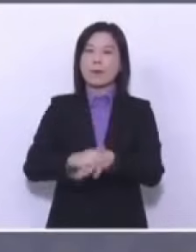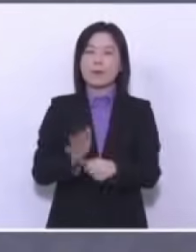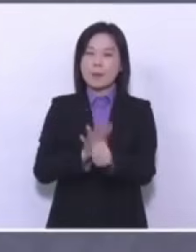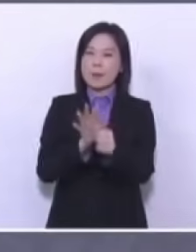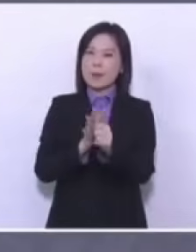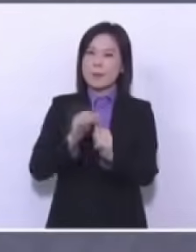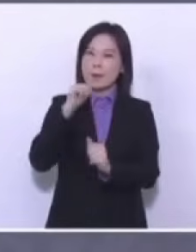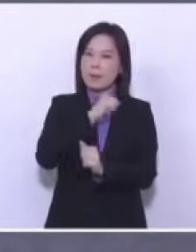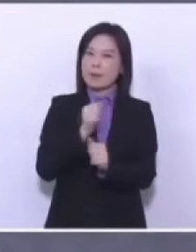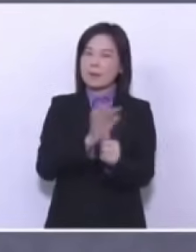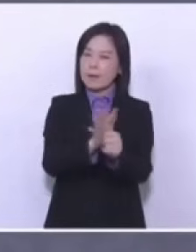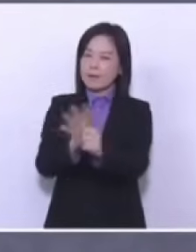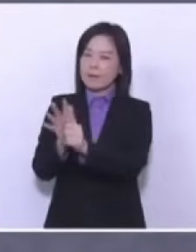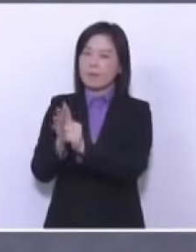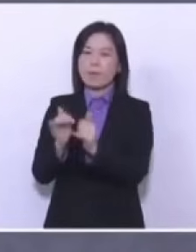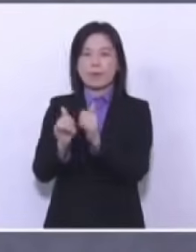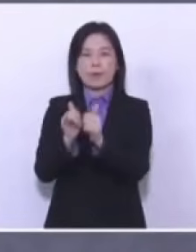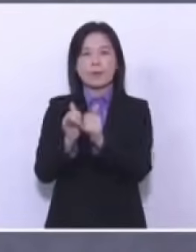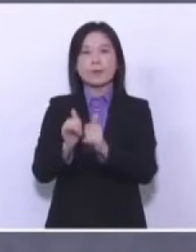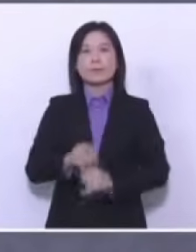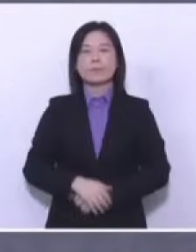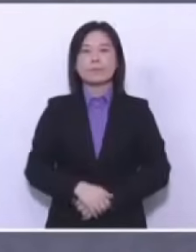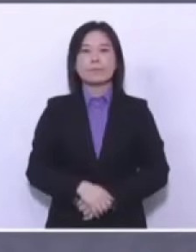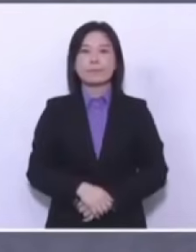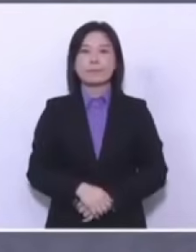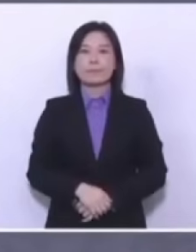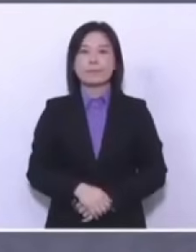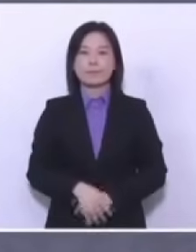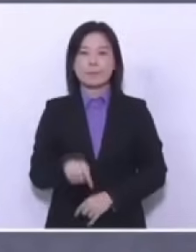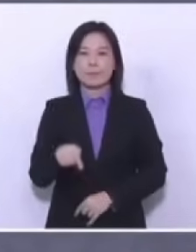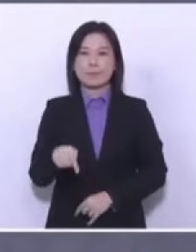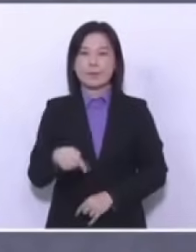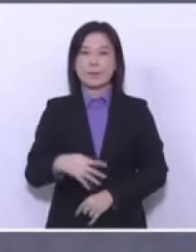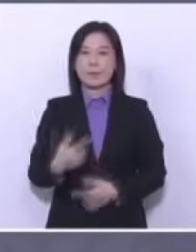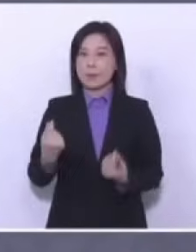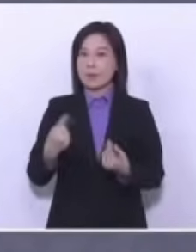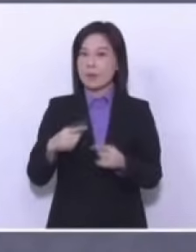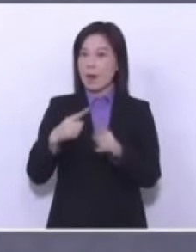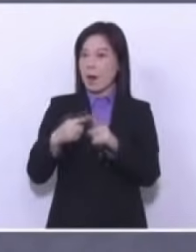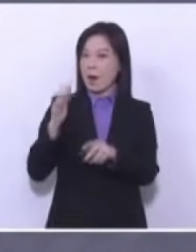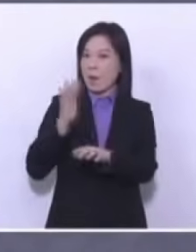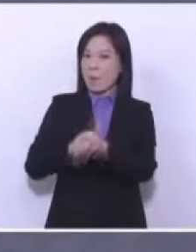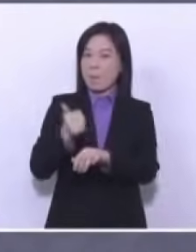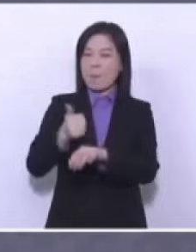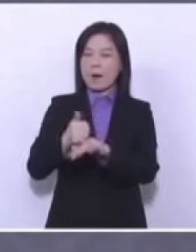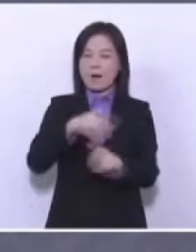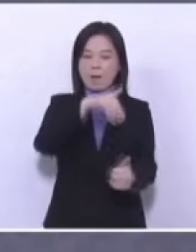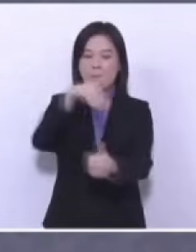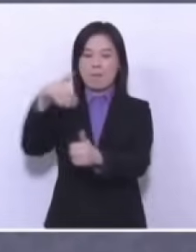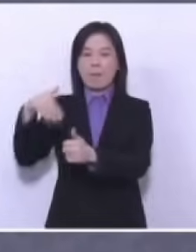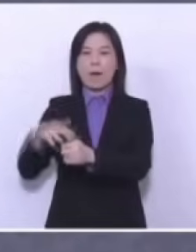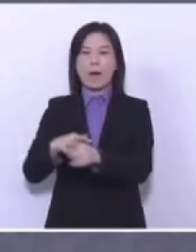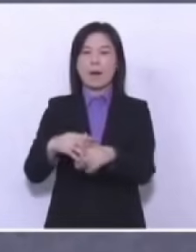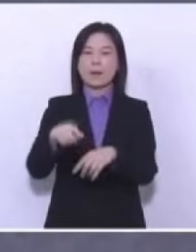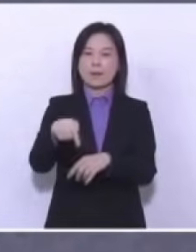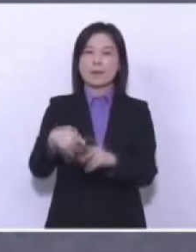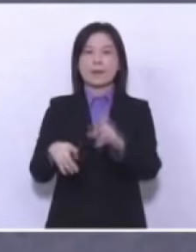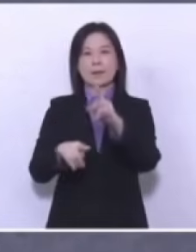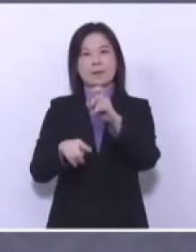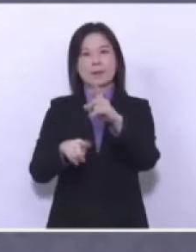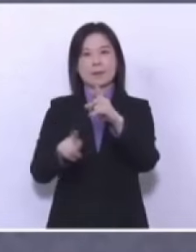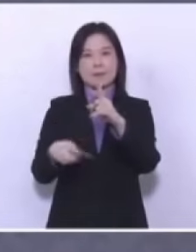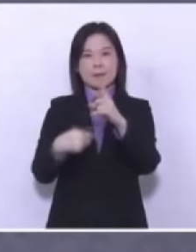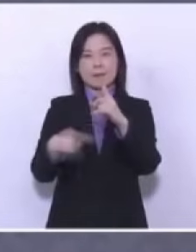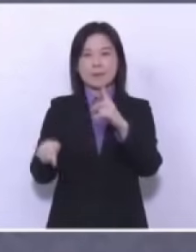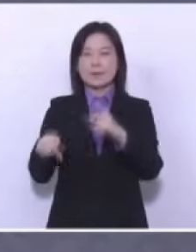为人民服务。这一次我们也采取精兵政策，征召了11位的伙伴